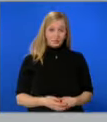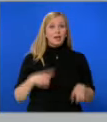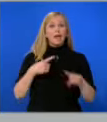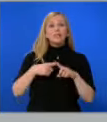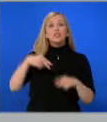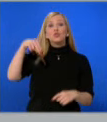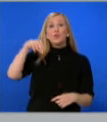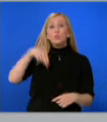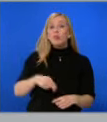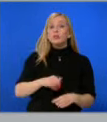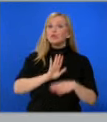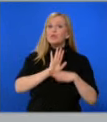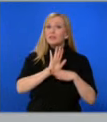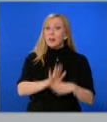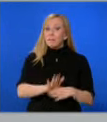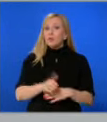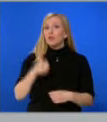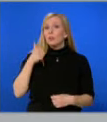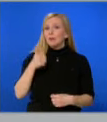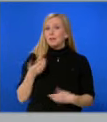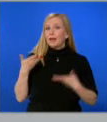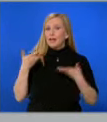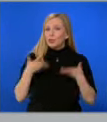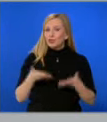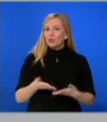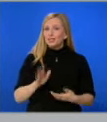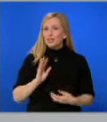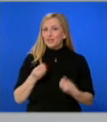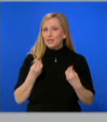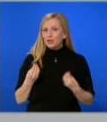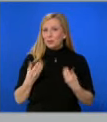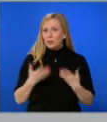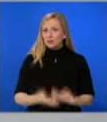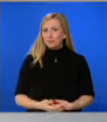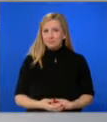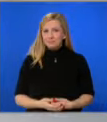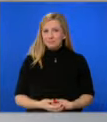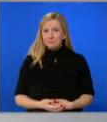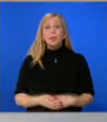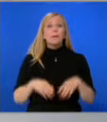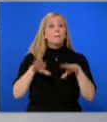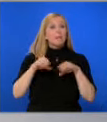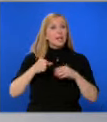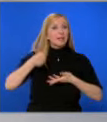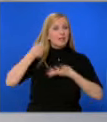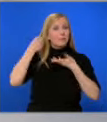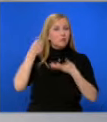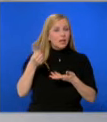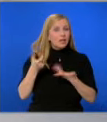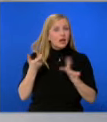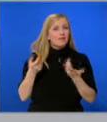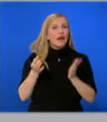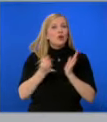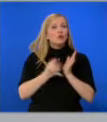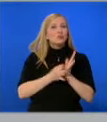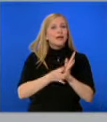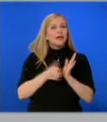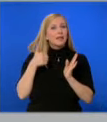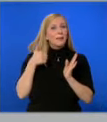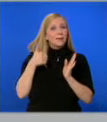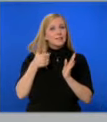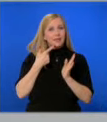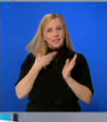Христо Проданов, депутат от БСП, вече е в нашото студио. Здравейте и добре дошъл, господин Проданов. Благодаря. Приехте бюджета. Каква е оценката на БСП за